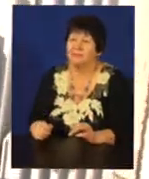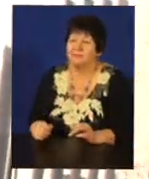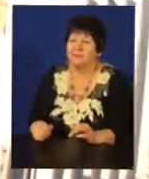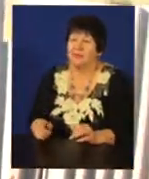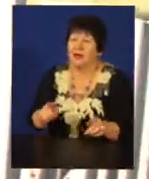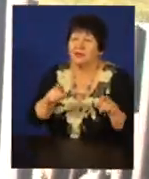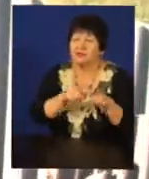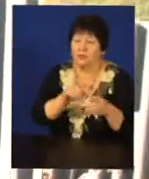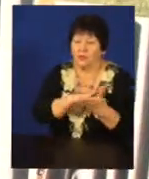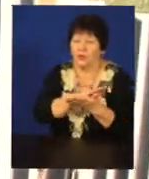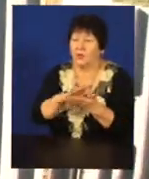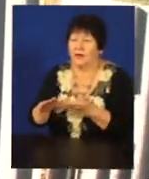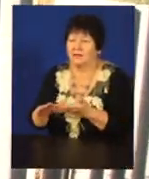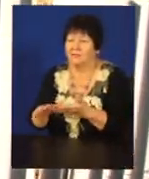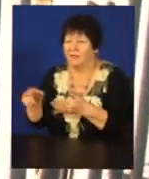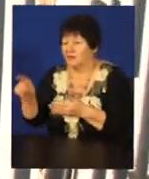Și acolo e curat.